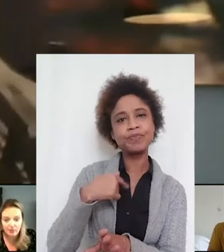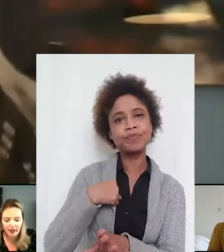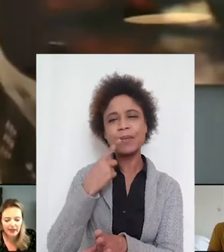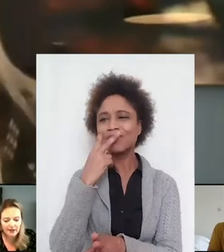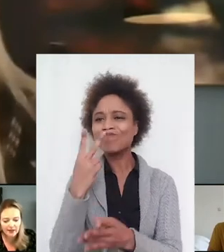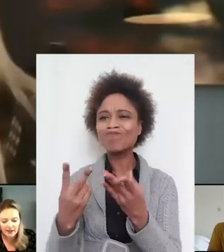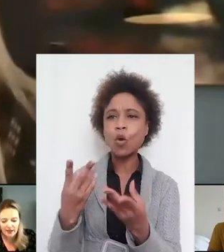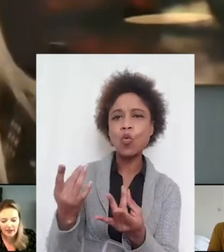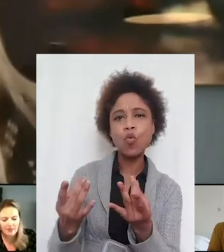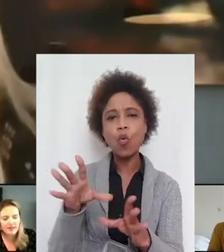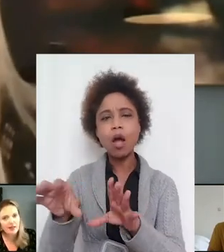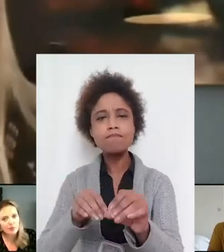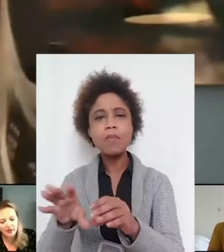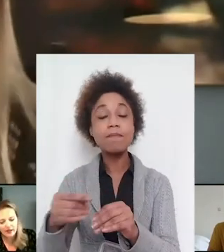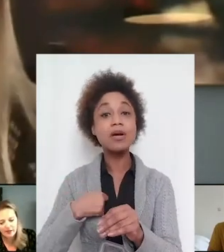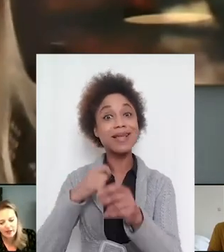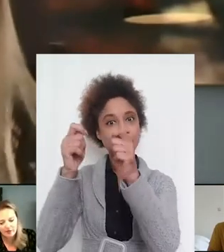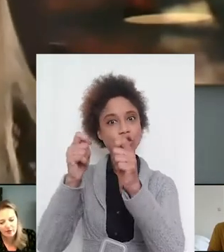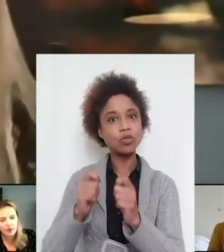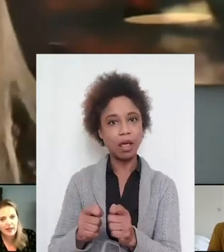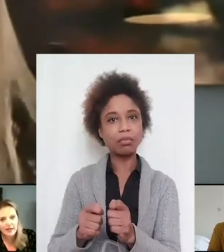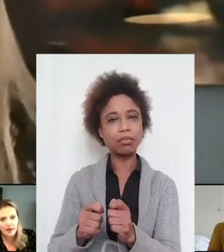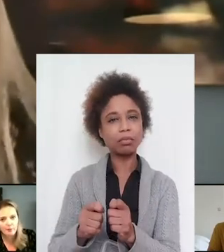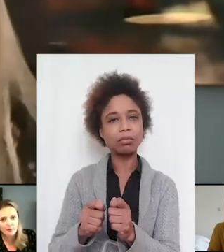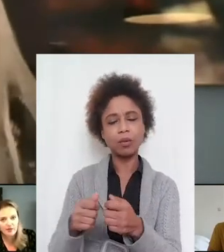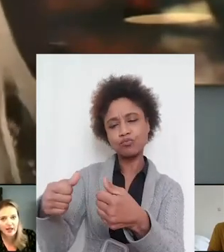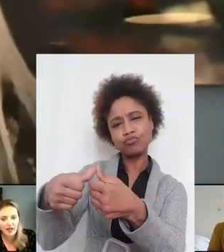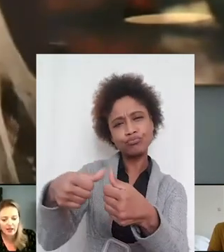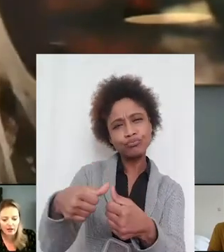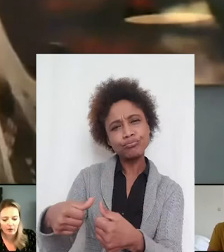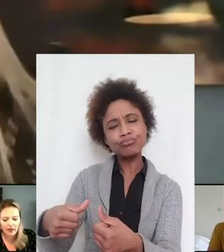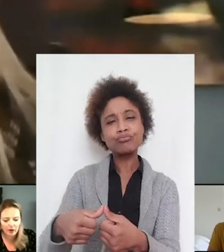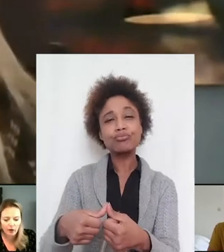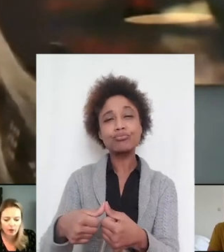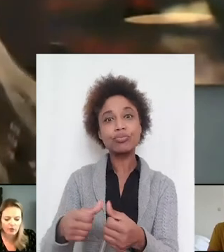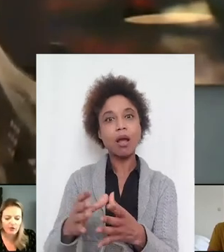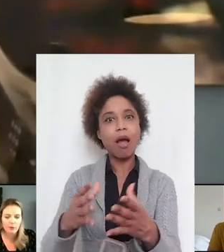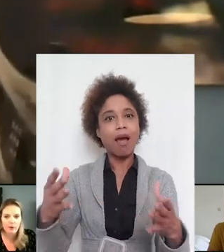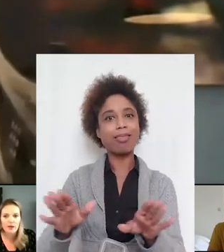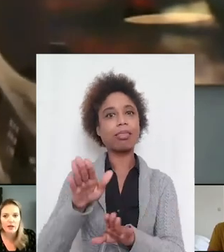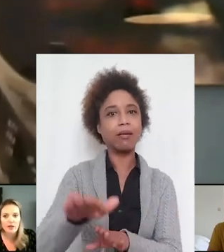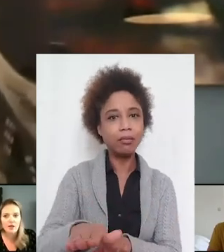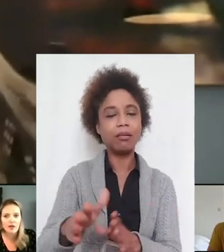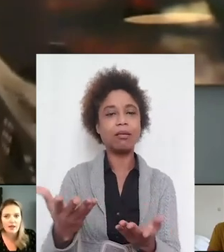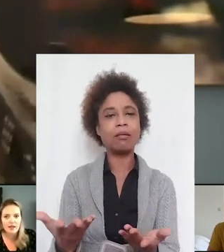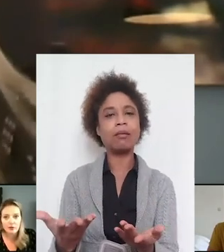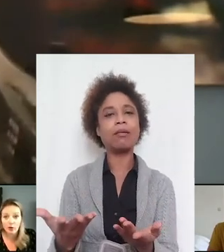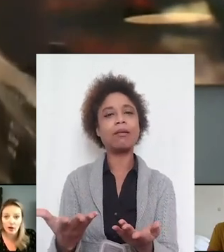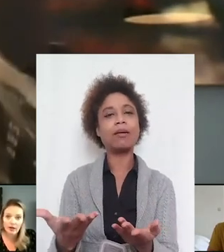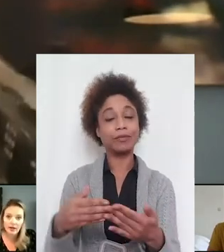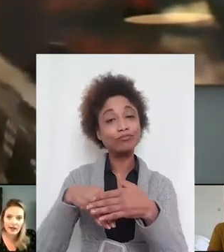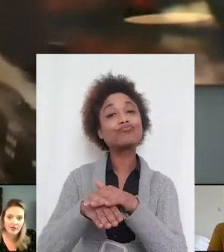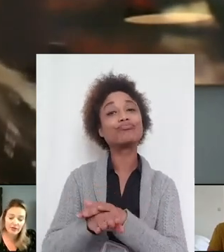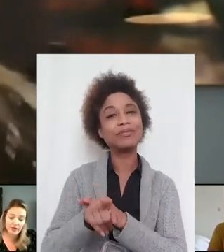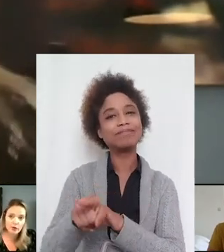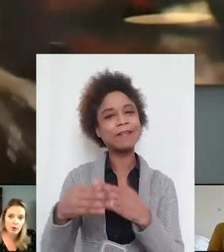te brengen. En met de resultaten hebben we door kleine aanpassingen eigenlijk al hele grote stappen in de